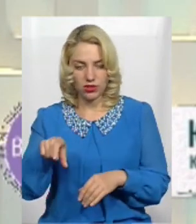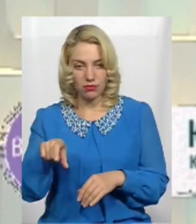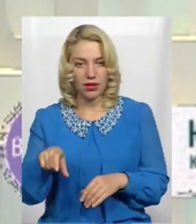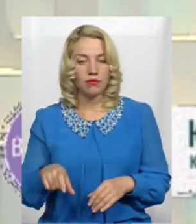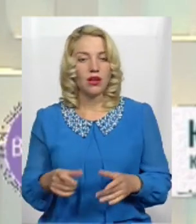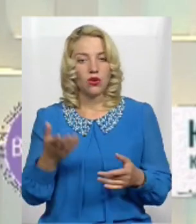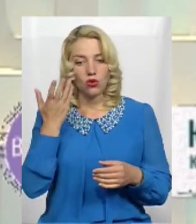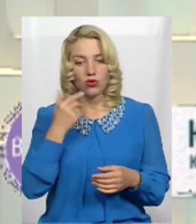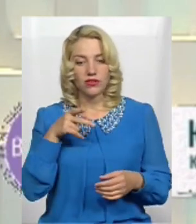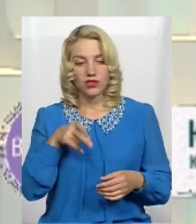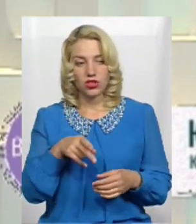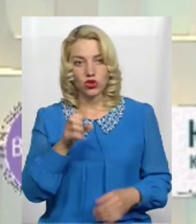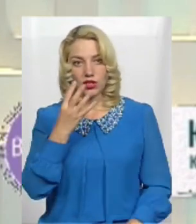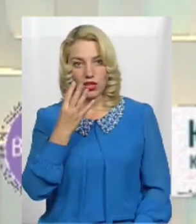Коли